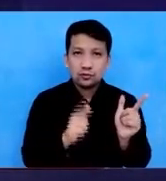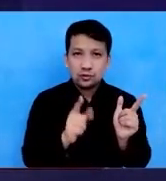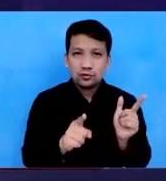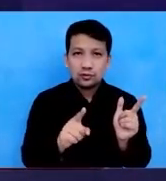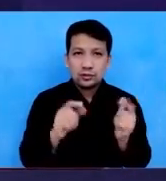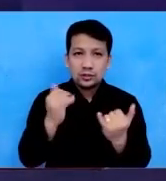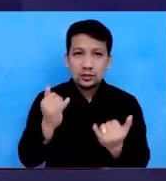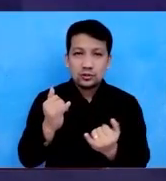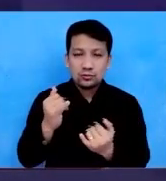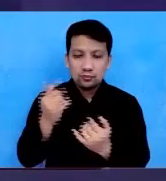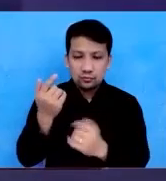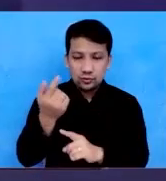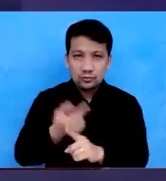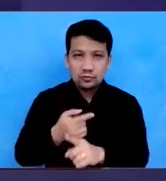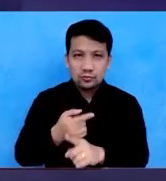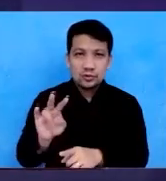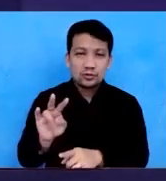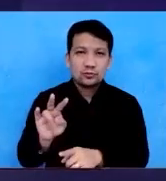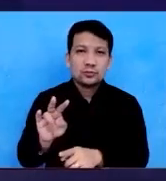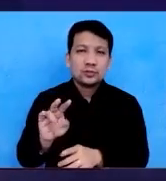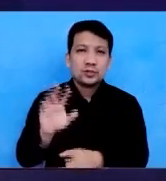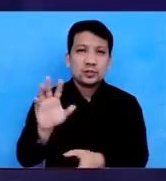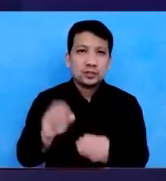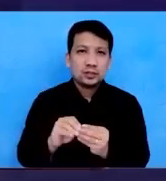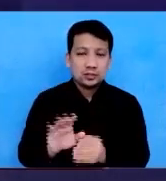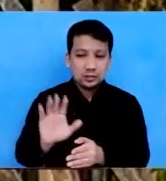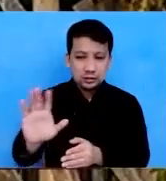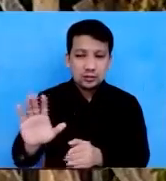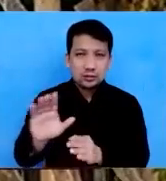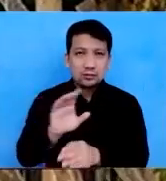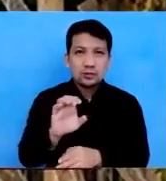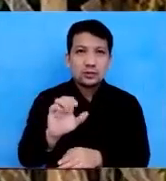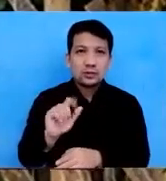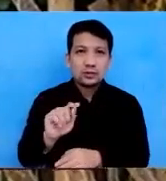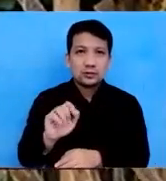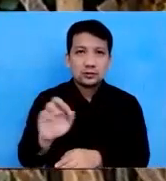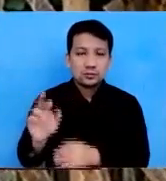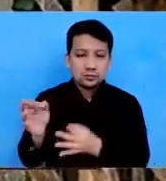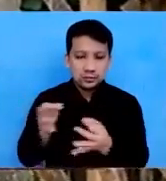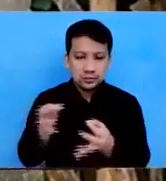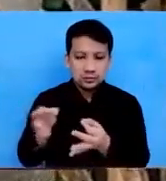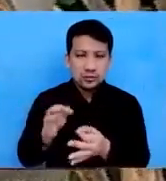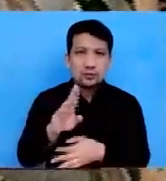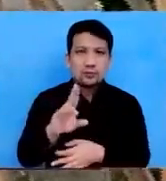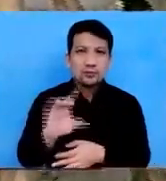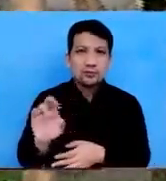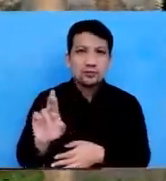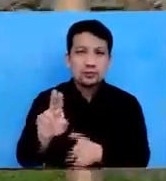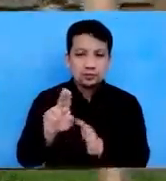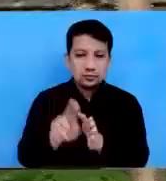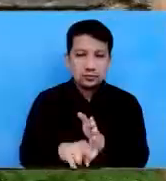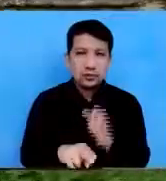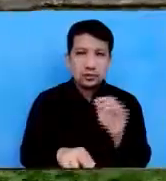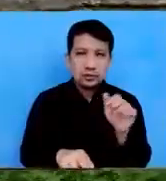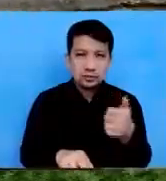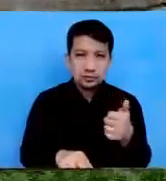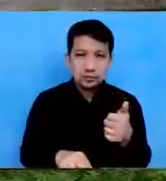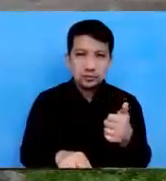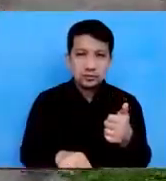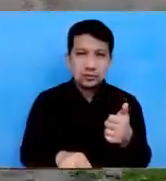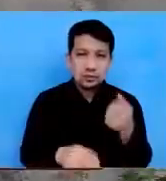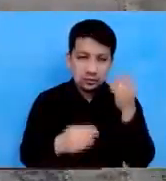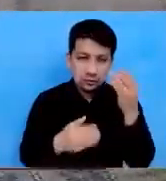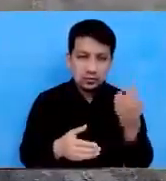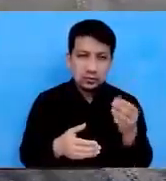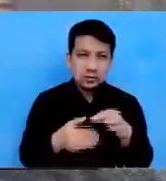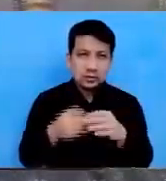naitalang namatay sa NBP na nasa morgue ng Eastern Funeral. Paliwanag ng Bureau Corps, ang paglilibing sa 10 inmates ay may tuturing na nasa